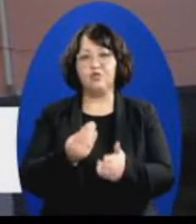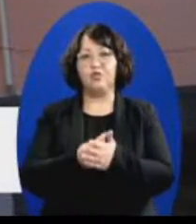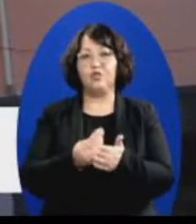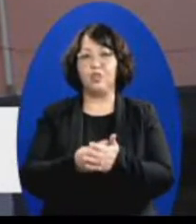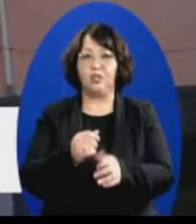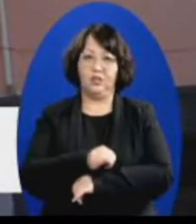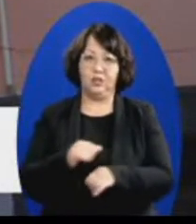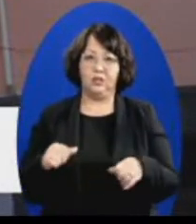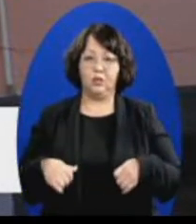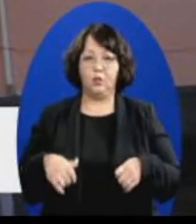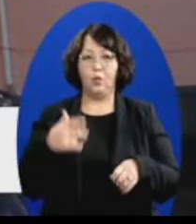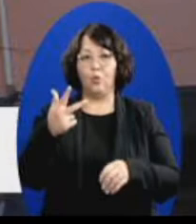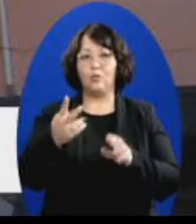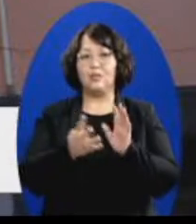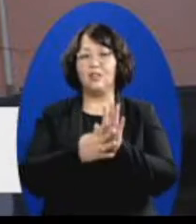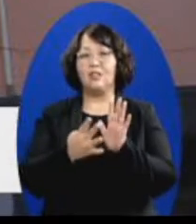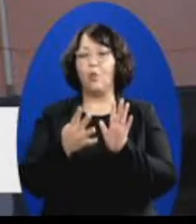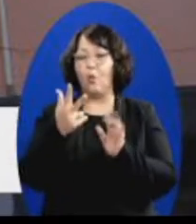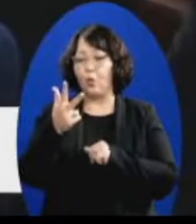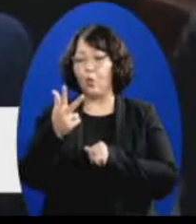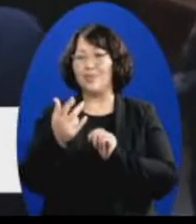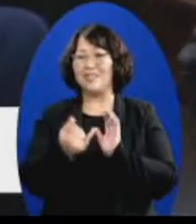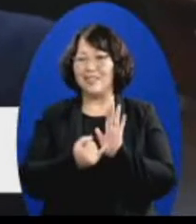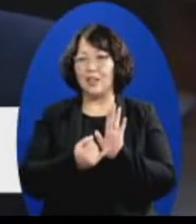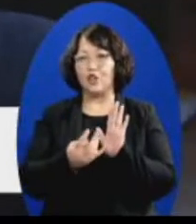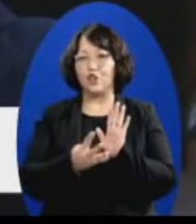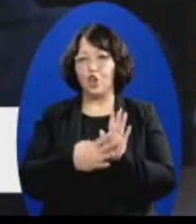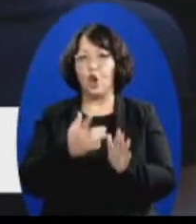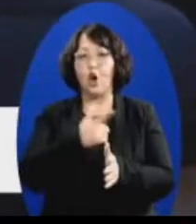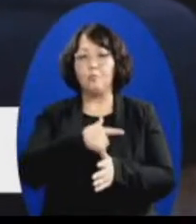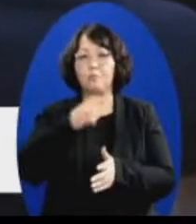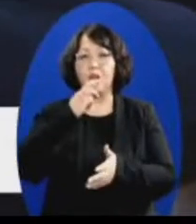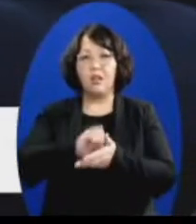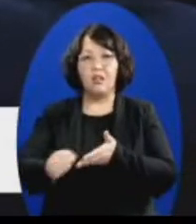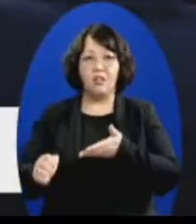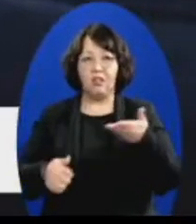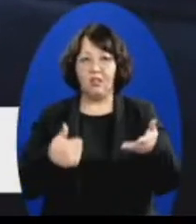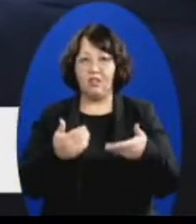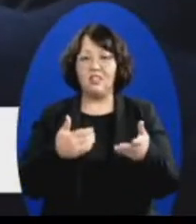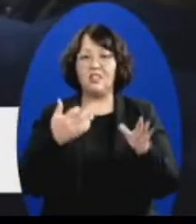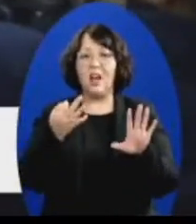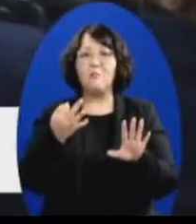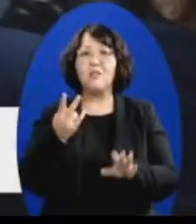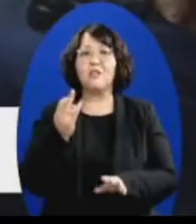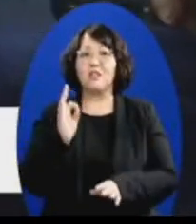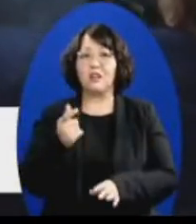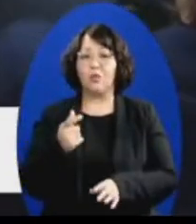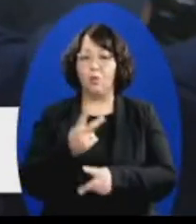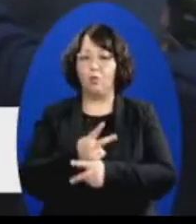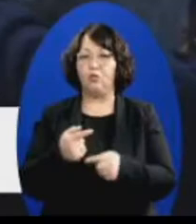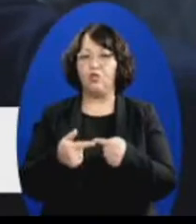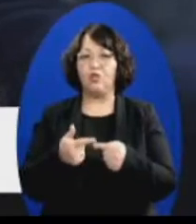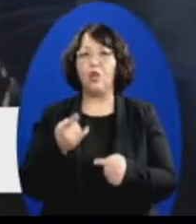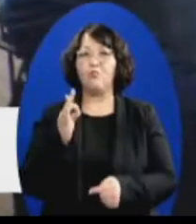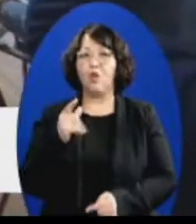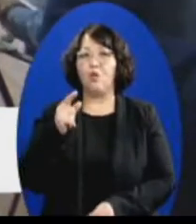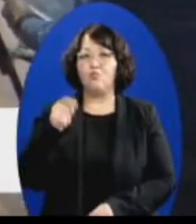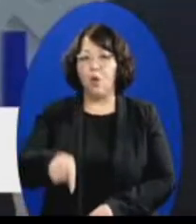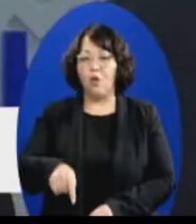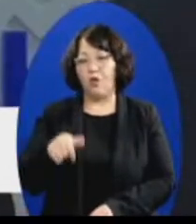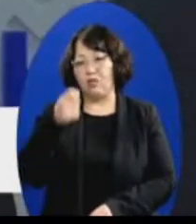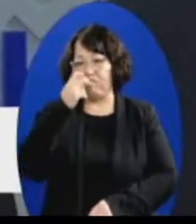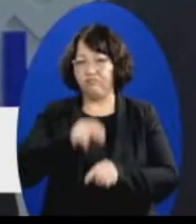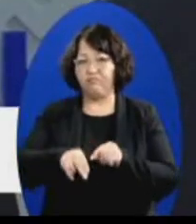Жишээ нь иргэдээсээ 369 гомдол мэдээлэл ирсэн байна. Үүнээс өхөн 8 хэргийг гэмтрэгийн шинжтэй гэж үзэн одоогоор шалгаж байна